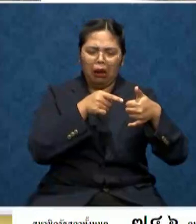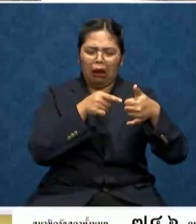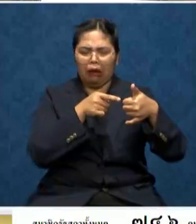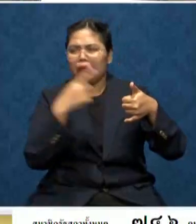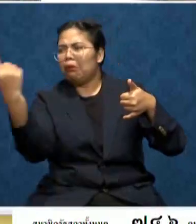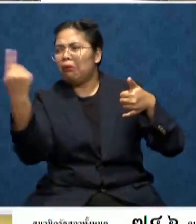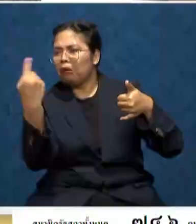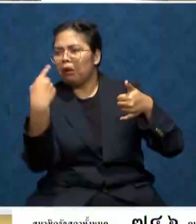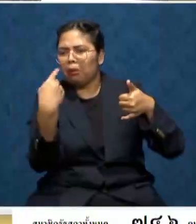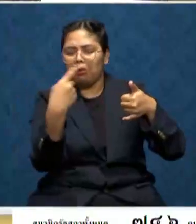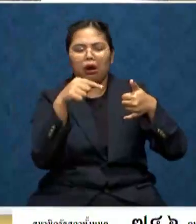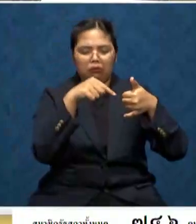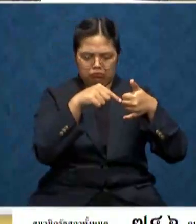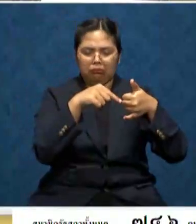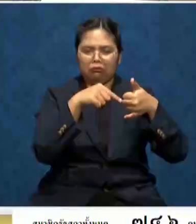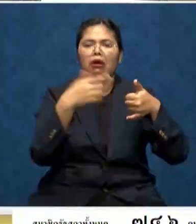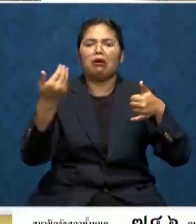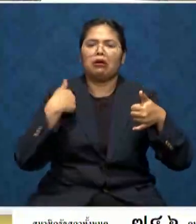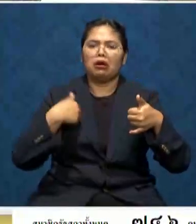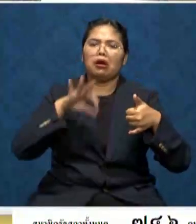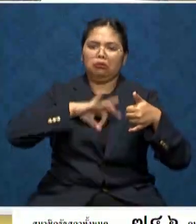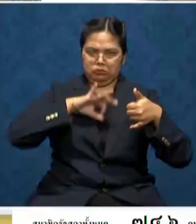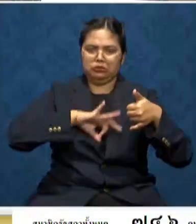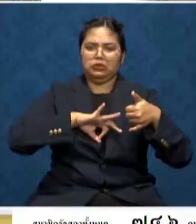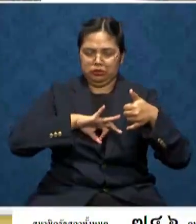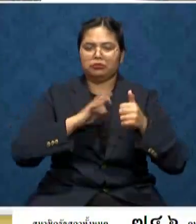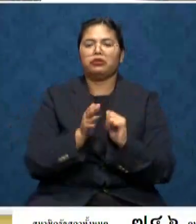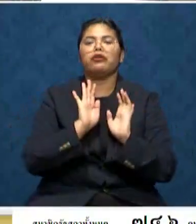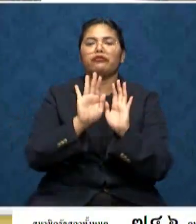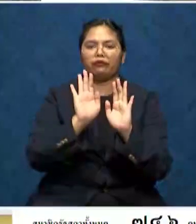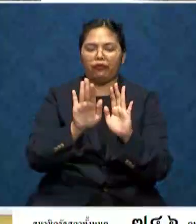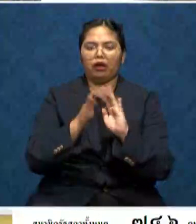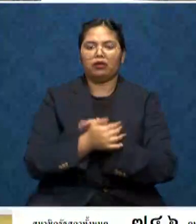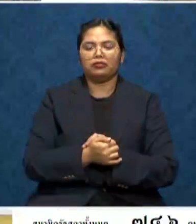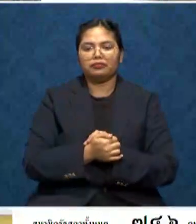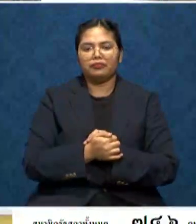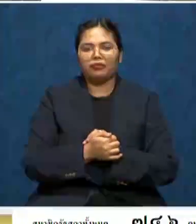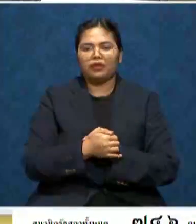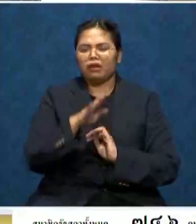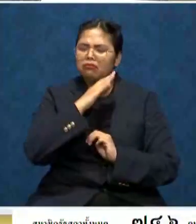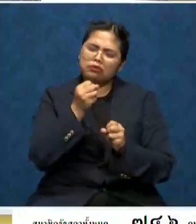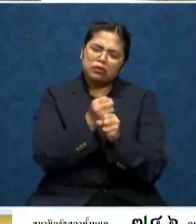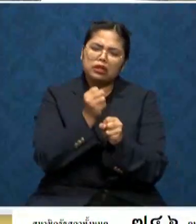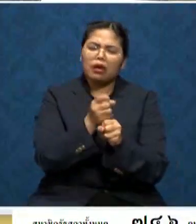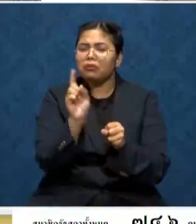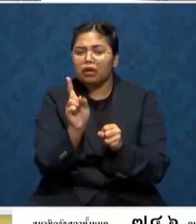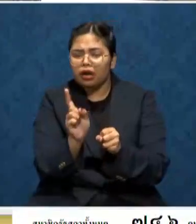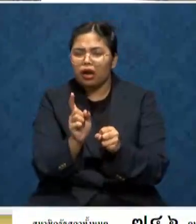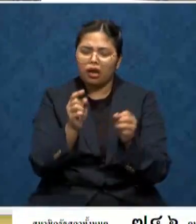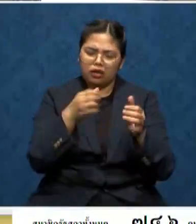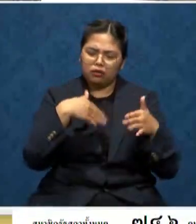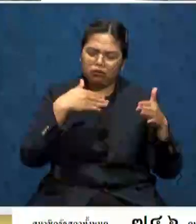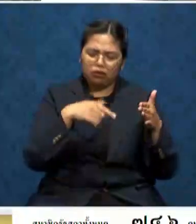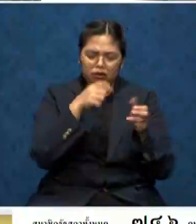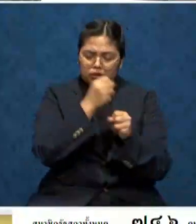อยเดอยไปด้วยนั้นก็ฝากในส่วนนี้ว่าร Carrieา ลทะบารน่าจะ